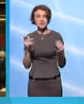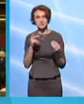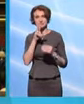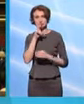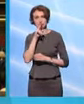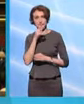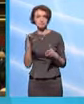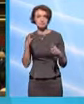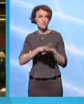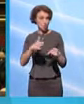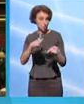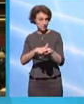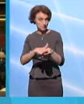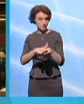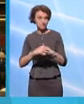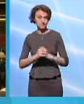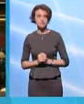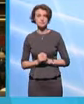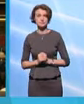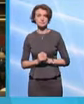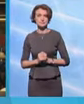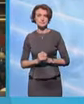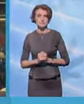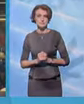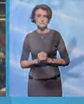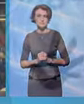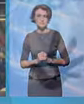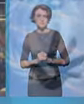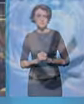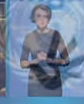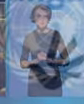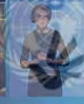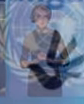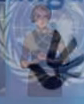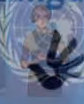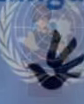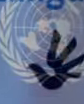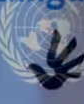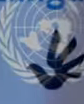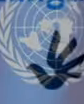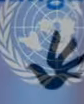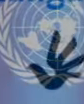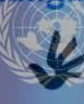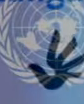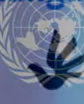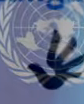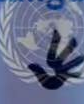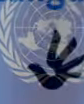dei decessi. è un tema che... Grazie. Grazie.